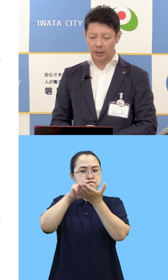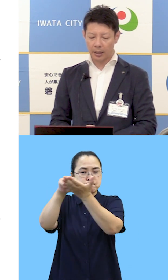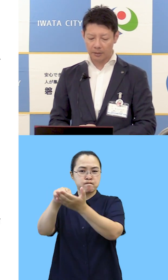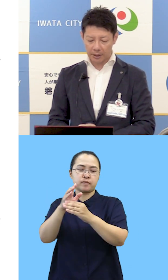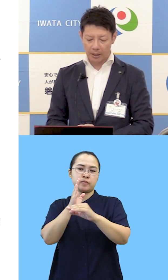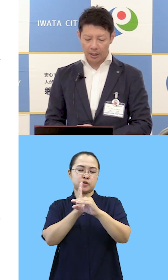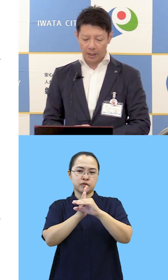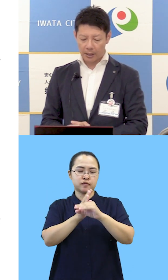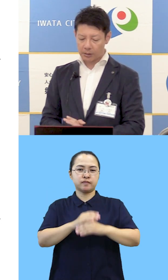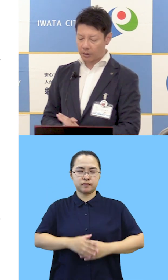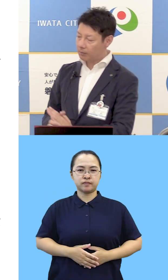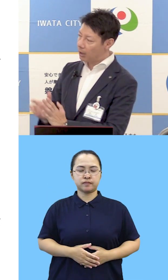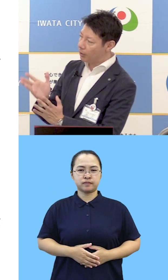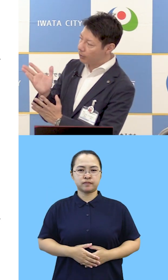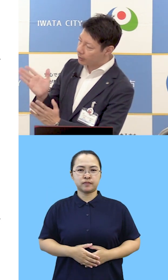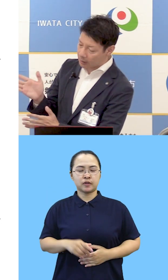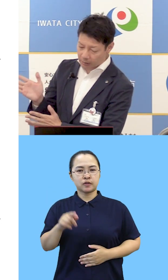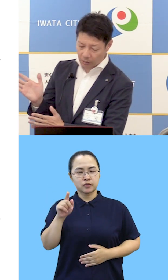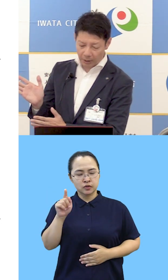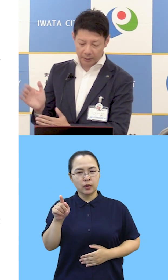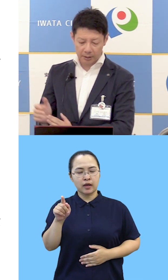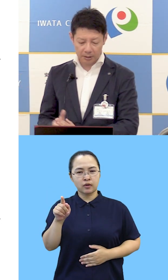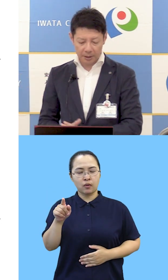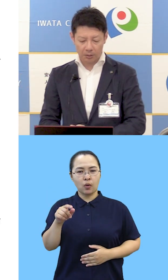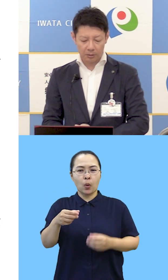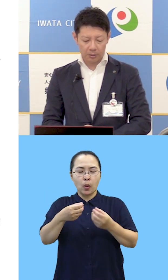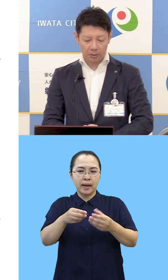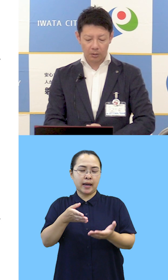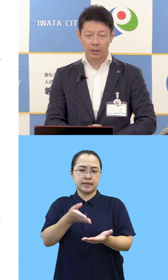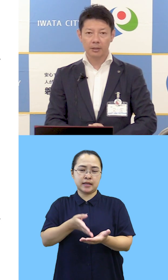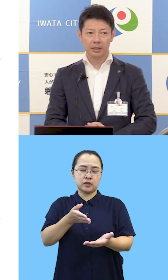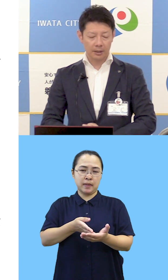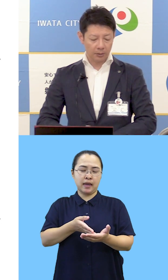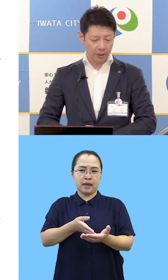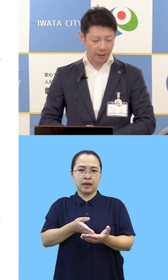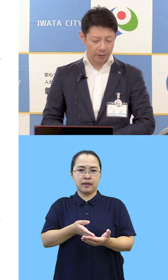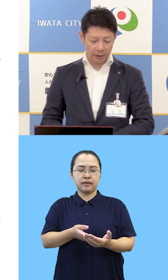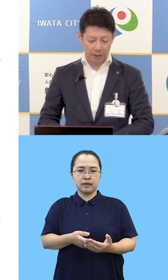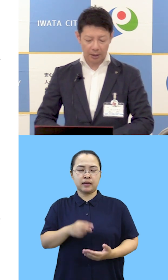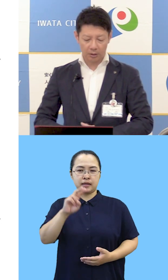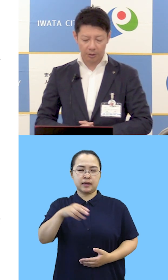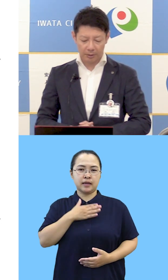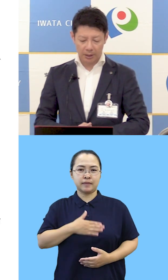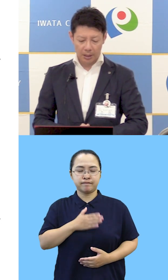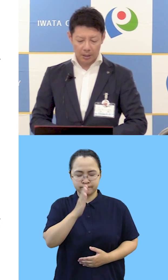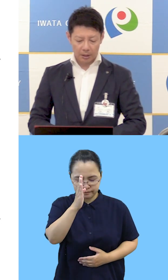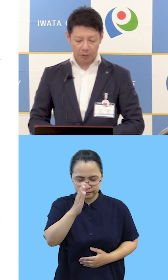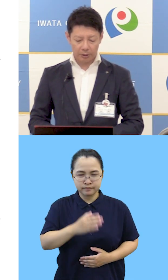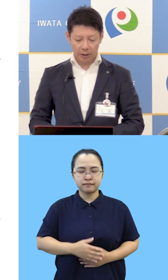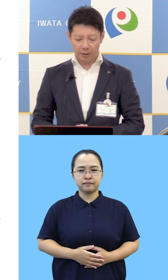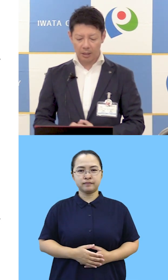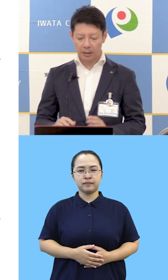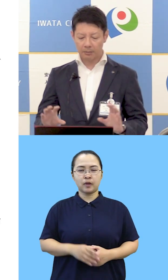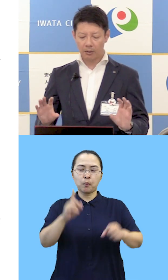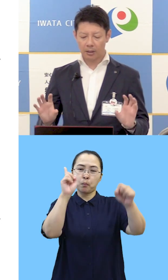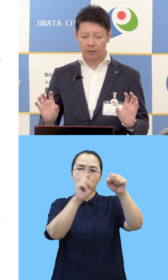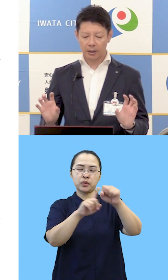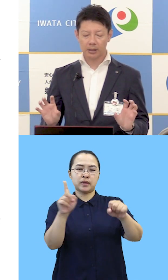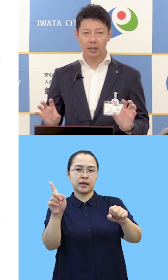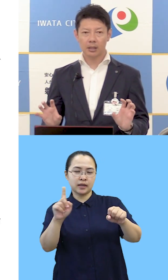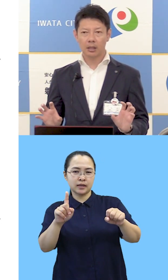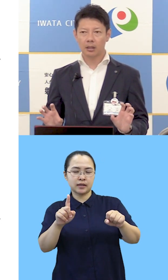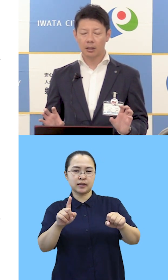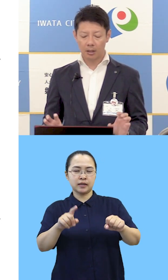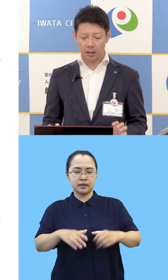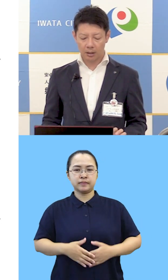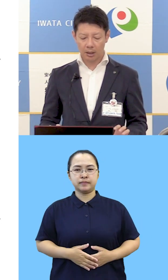ところであります。それの細かな説明というところになりますが、ご理解をいただきたいと思います。で、目的は今お話